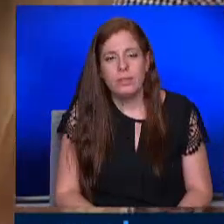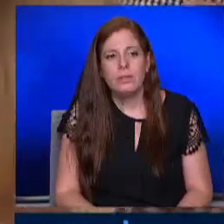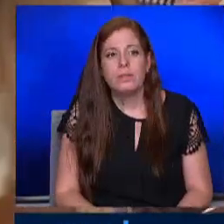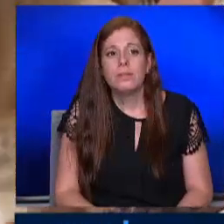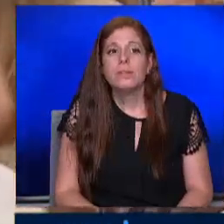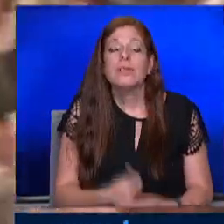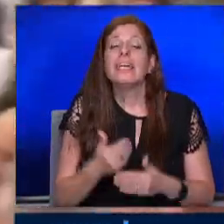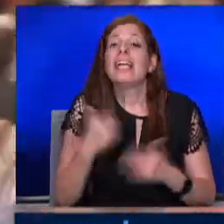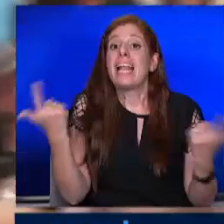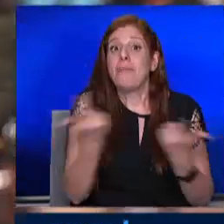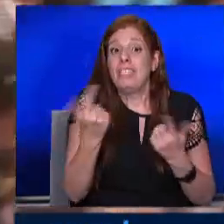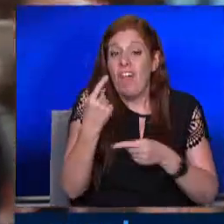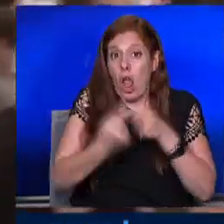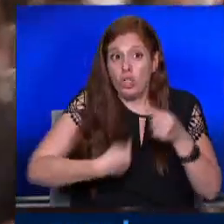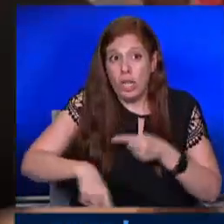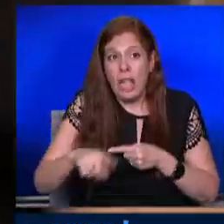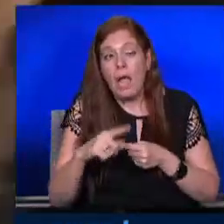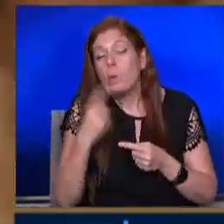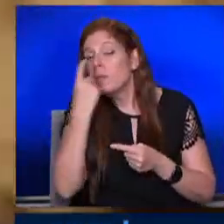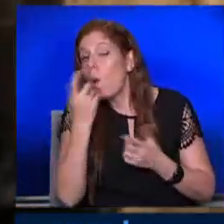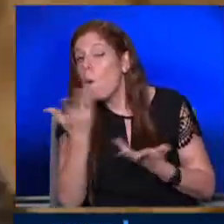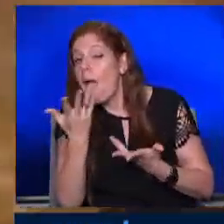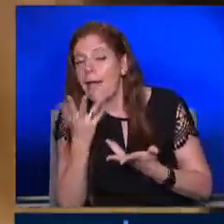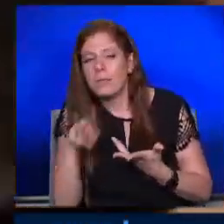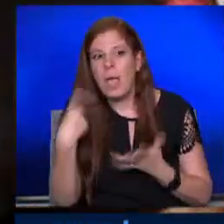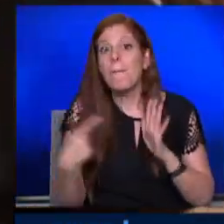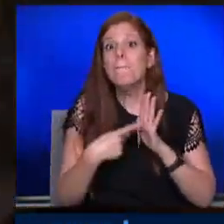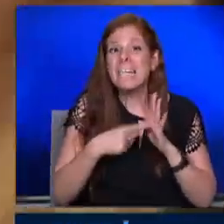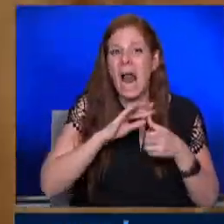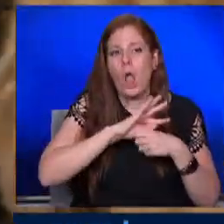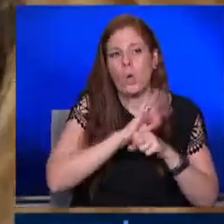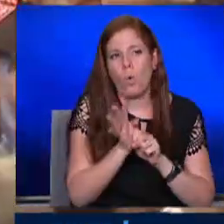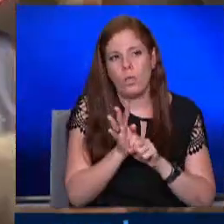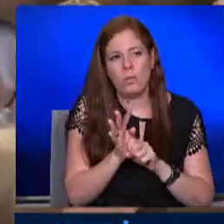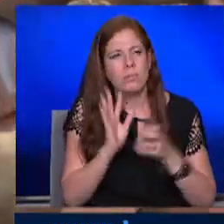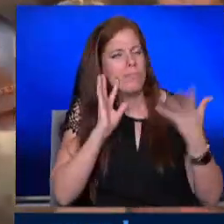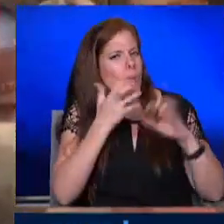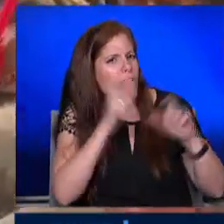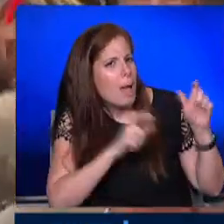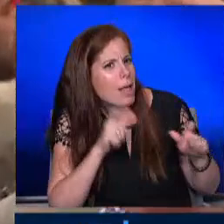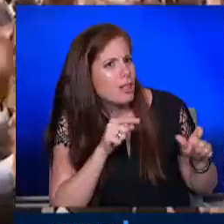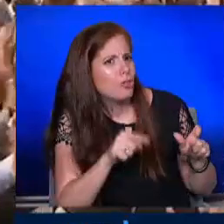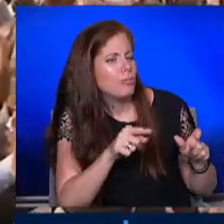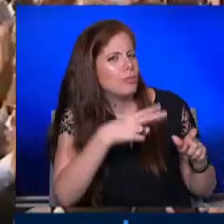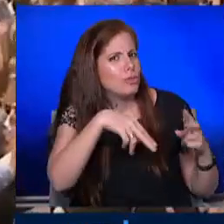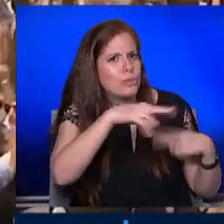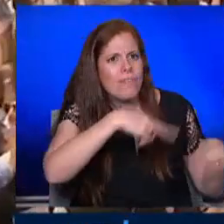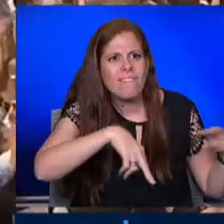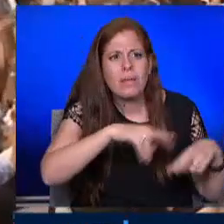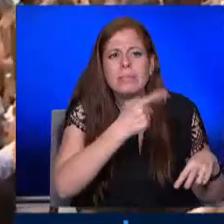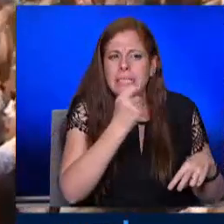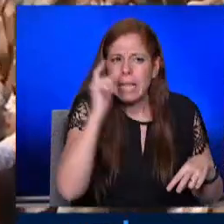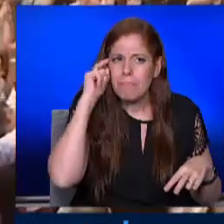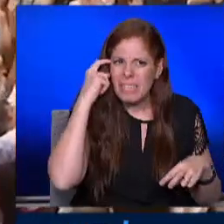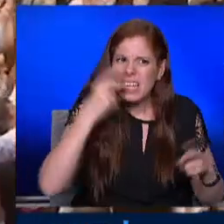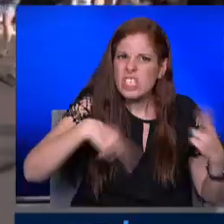לקראת הפסטיבל השנה עוד היו תהיות על קיומו בגלל הקורונה. It's crazy how many people here haven't, you know, walking through. It's like, you know, a bit of an anxious